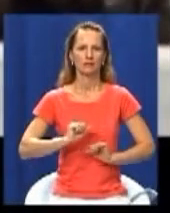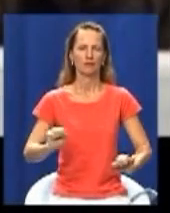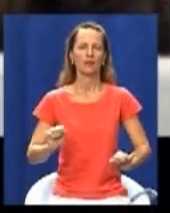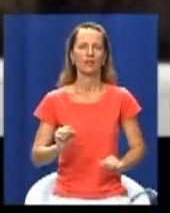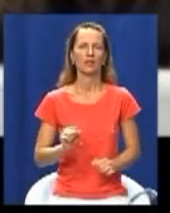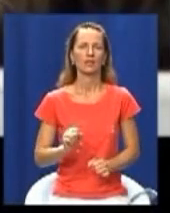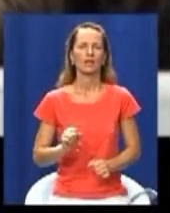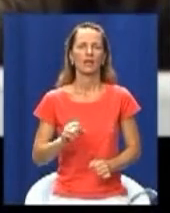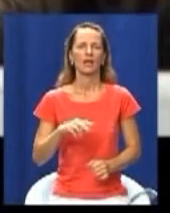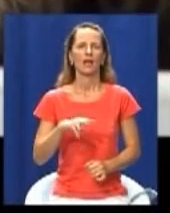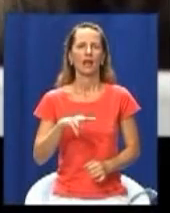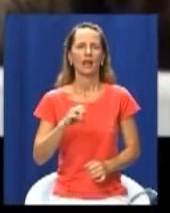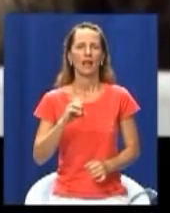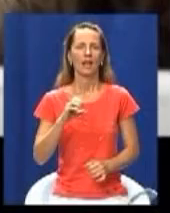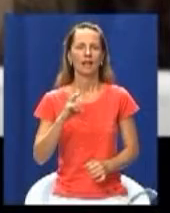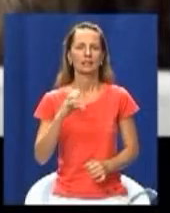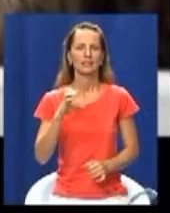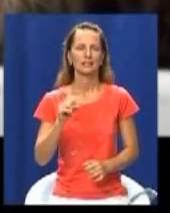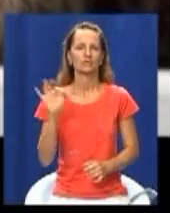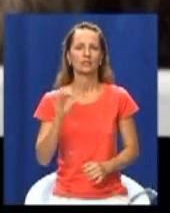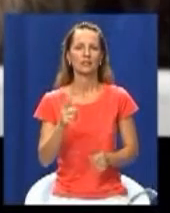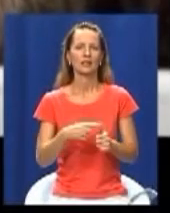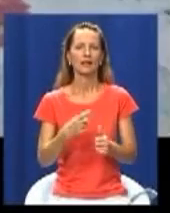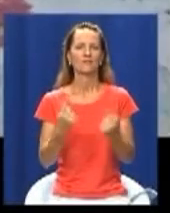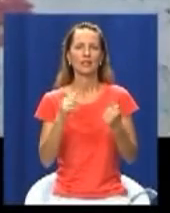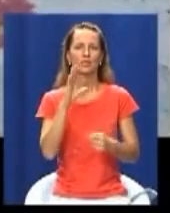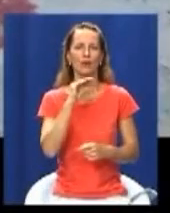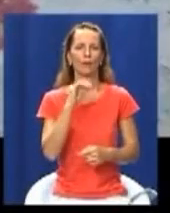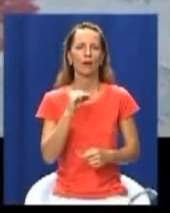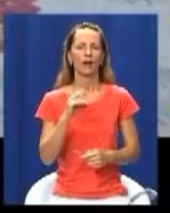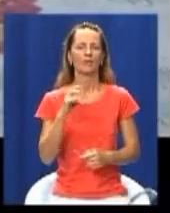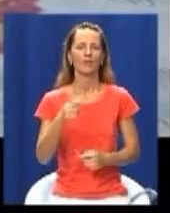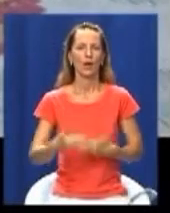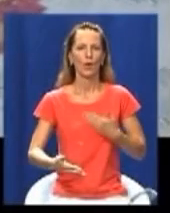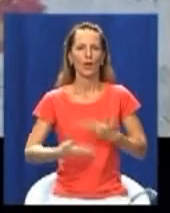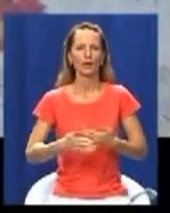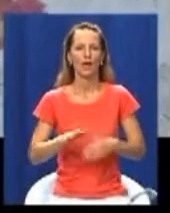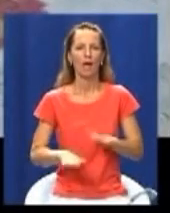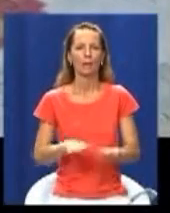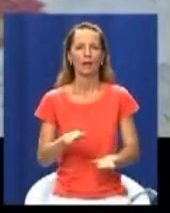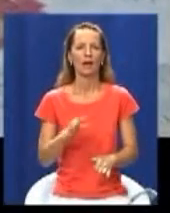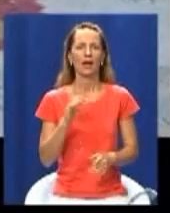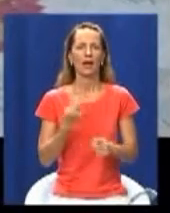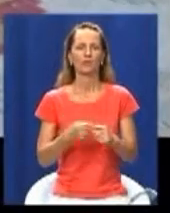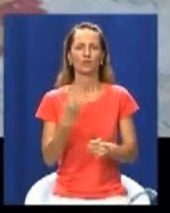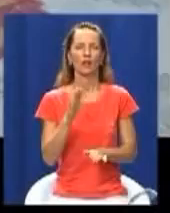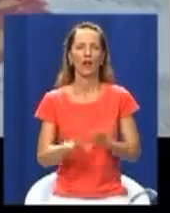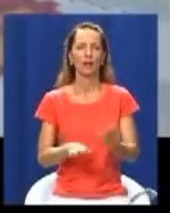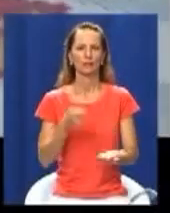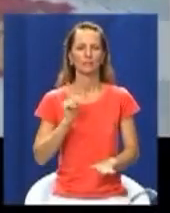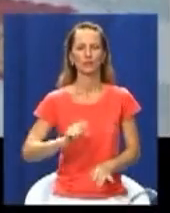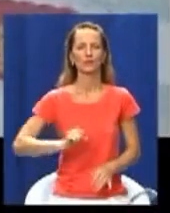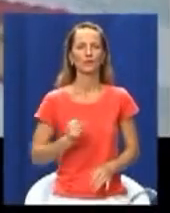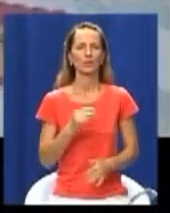Саме тому Гленса дуже часто називають «велика собака на коротесеньких лапках». Цей чотирилапий – справжній друг